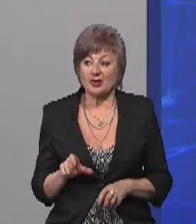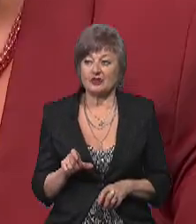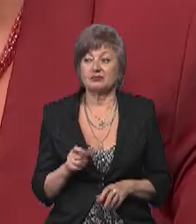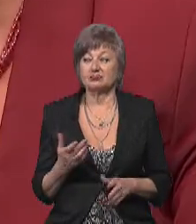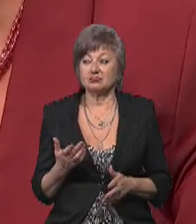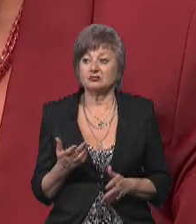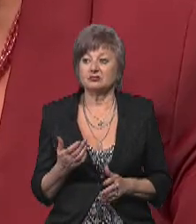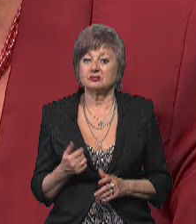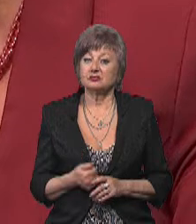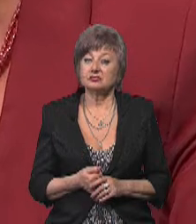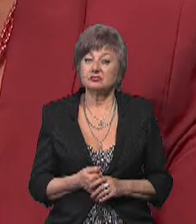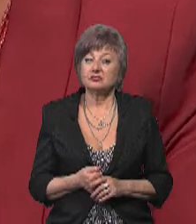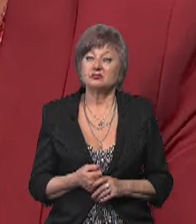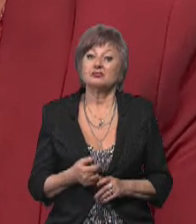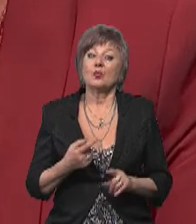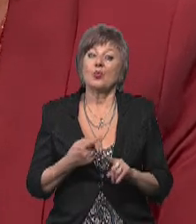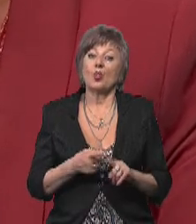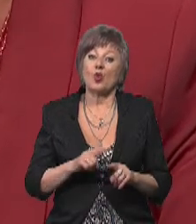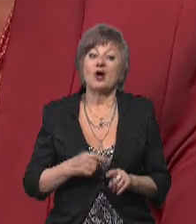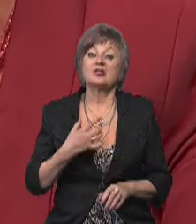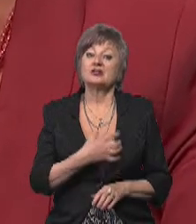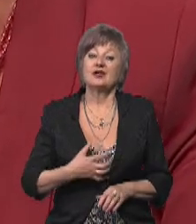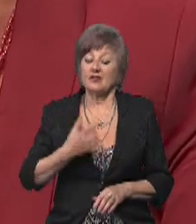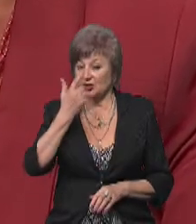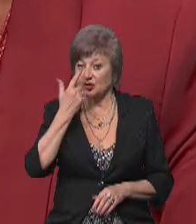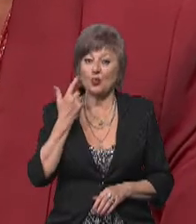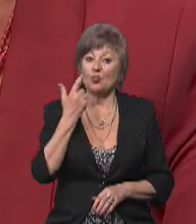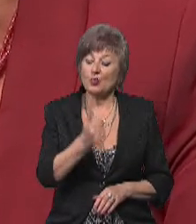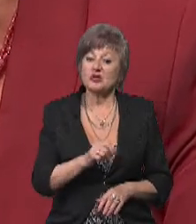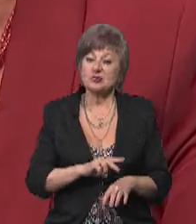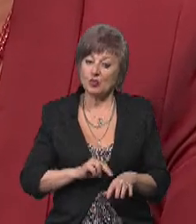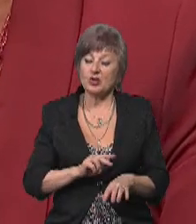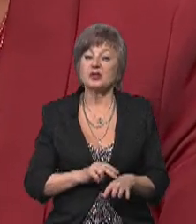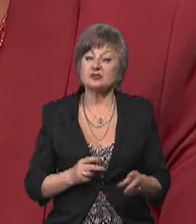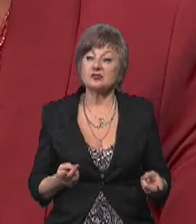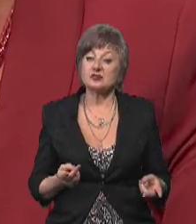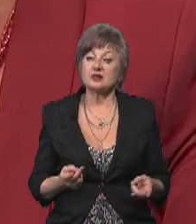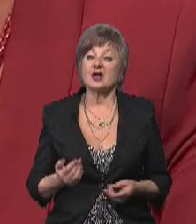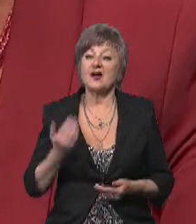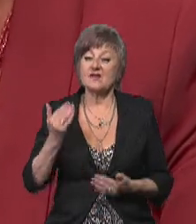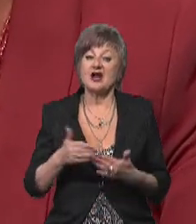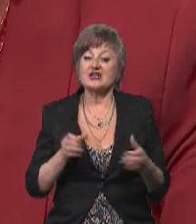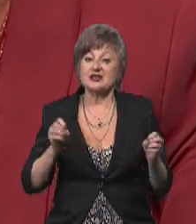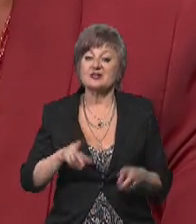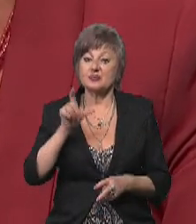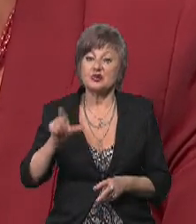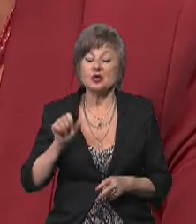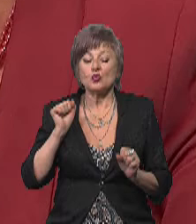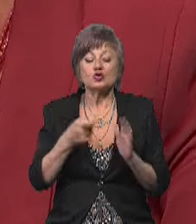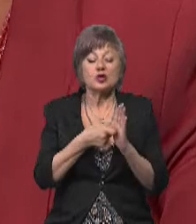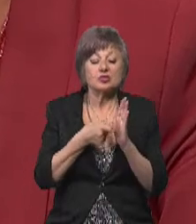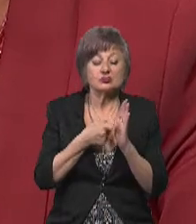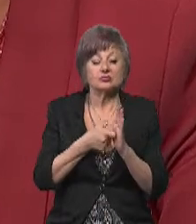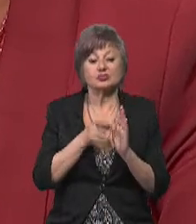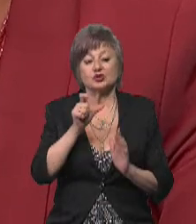спільниками. Але разом же з тим дуже важливо повідомляти про це поліцію, і ваші фахівці зможуть розпитати